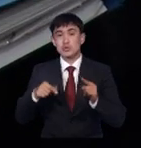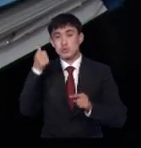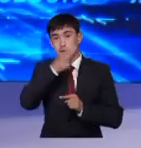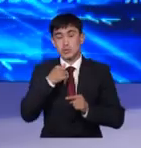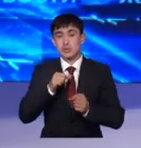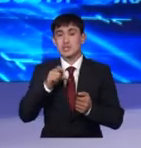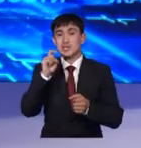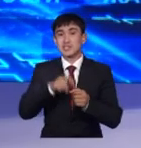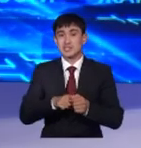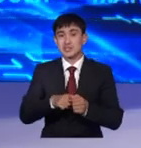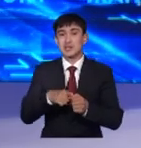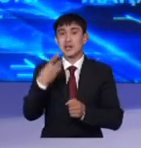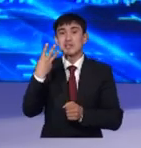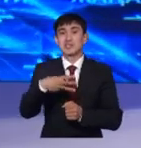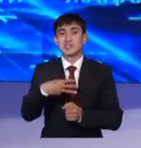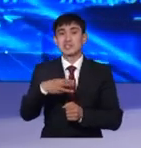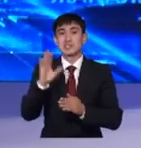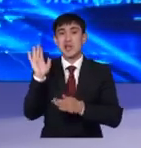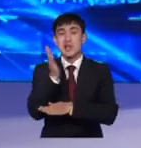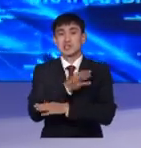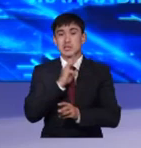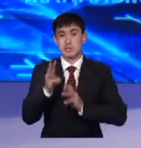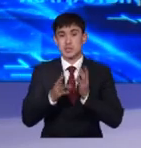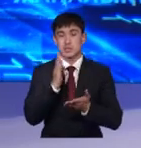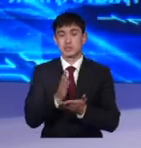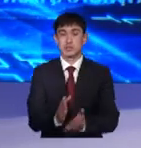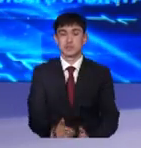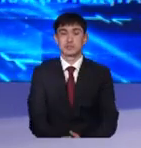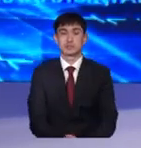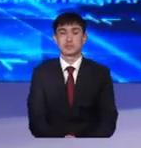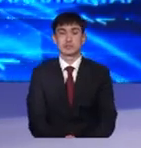в текущем году уже зарегистрировано порядка 30 лесных пожаров.